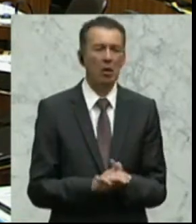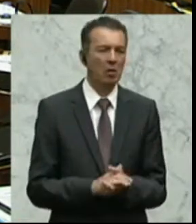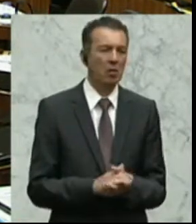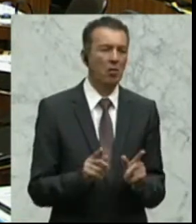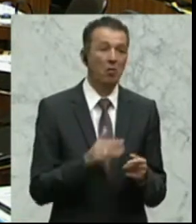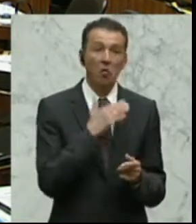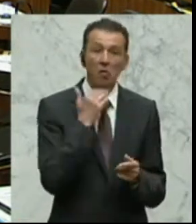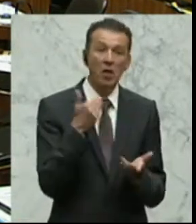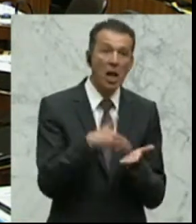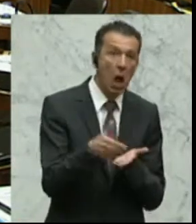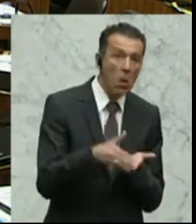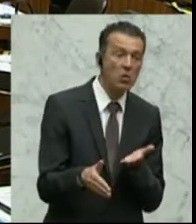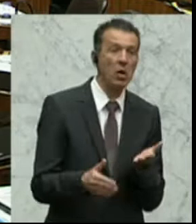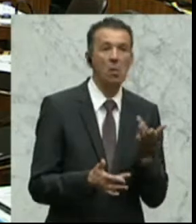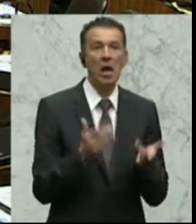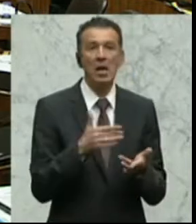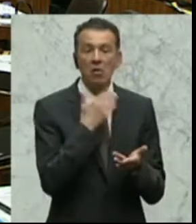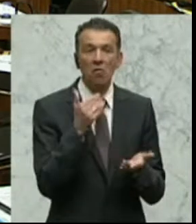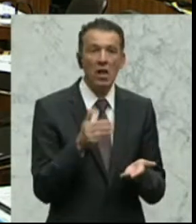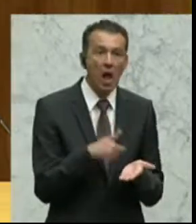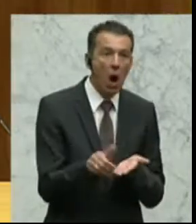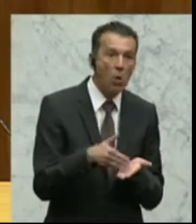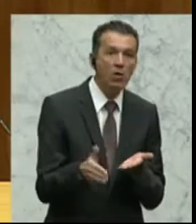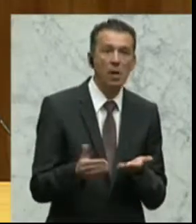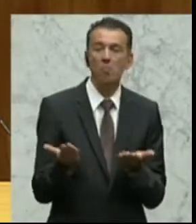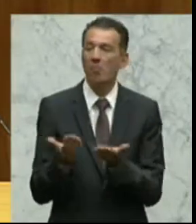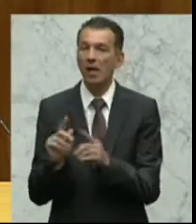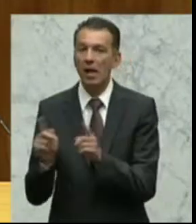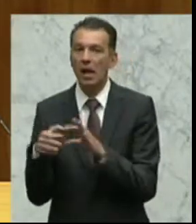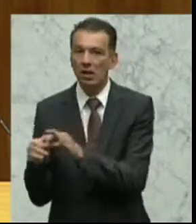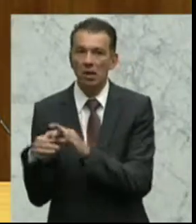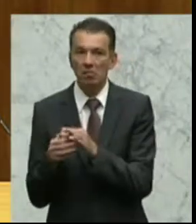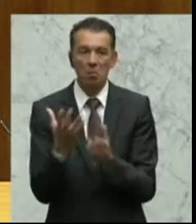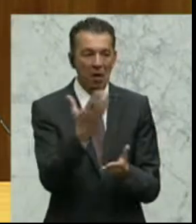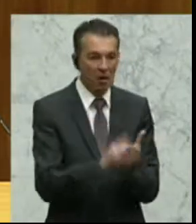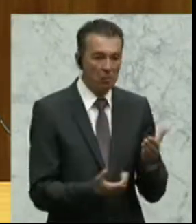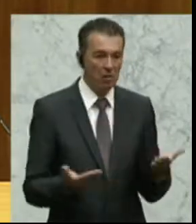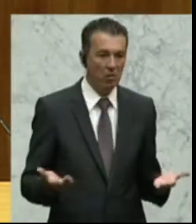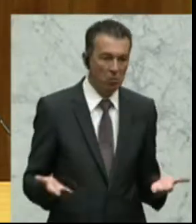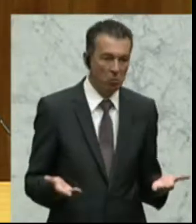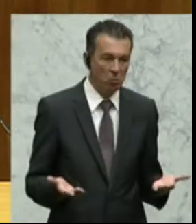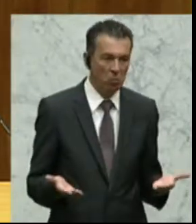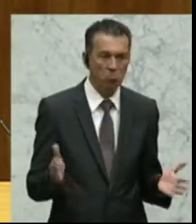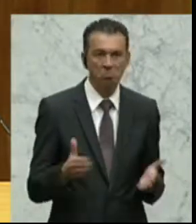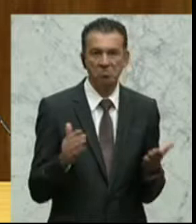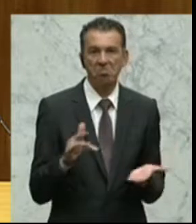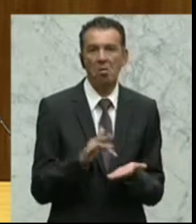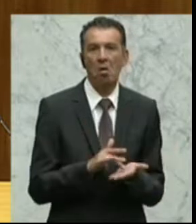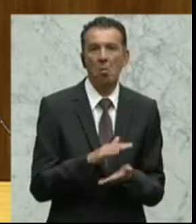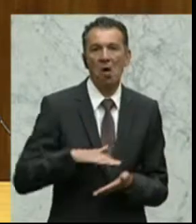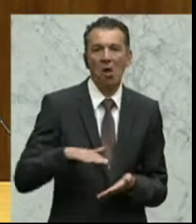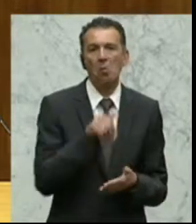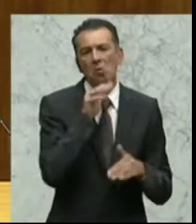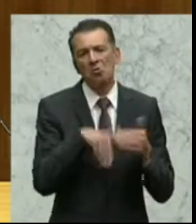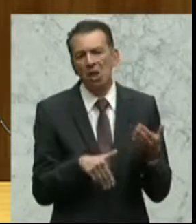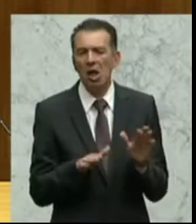Geld aus oder relativ viel im Vergleich zu anderen Gesellschaften, aber die Ergebnisse sind halt Mittelfeld. Ja? Jetzt auch nicht schlecht, aber halt Mittelfeld